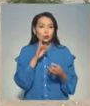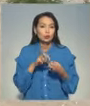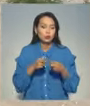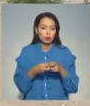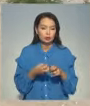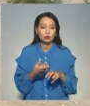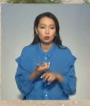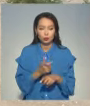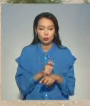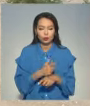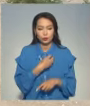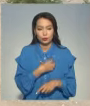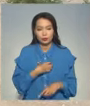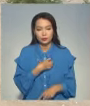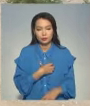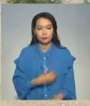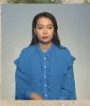өте өзекті.